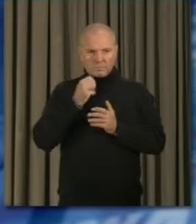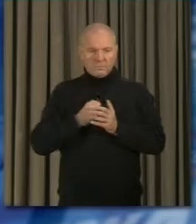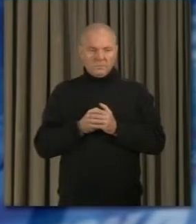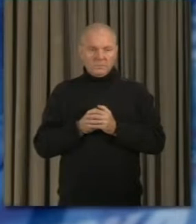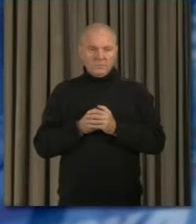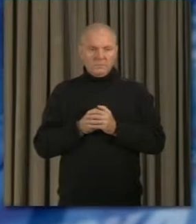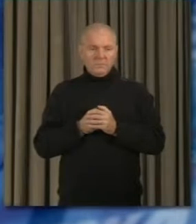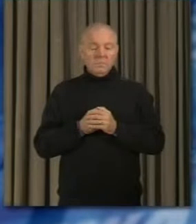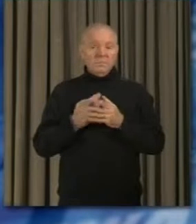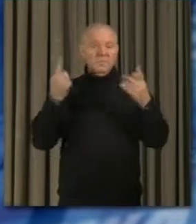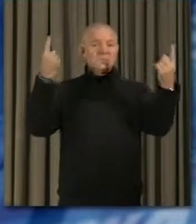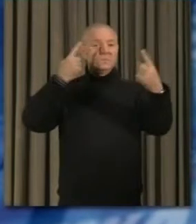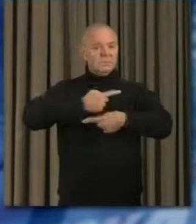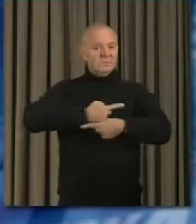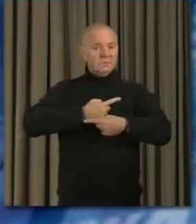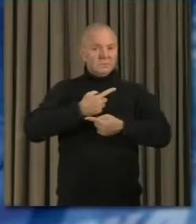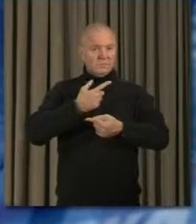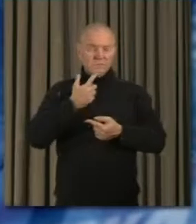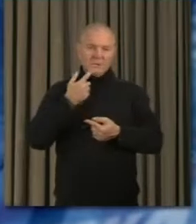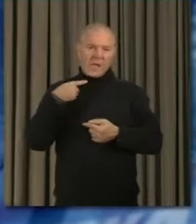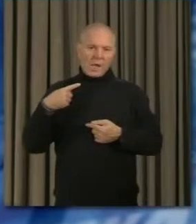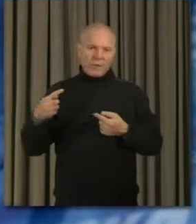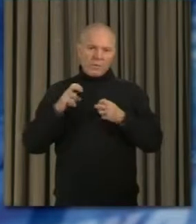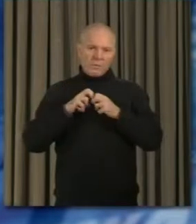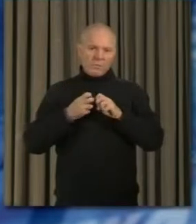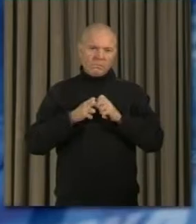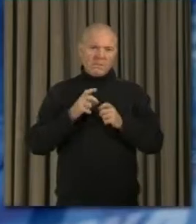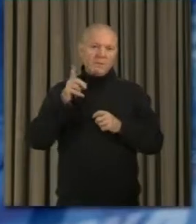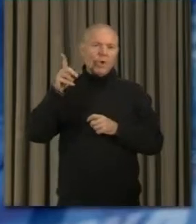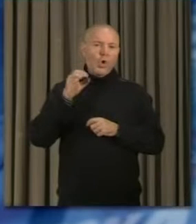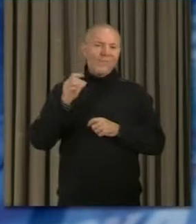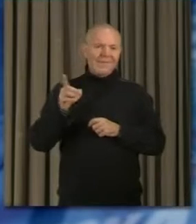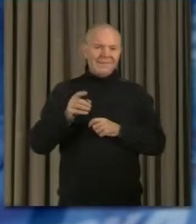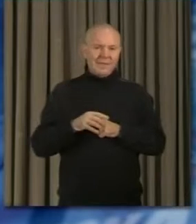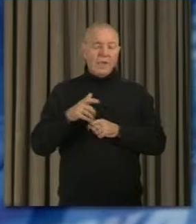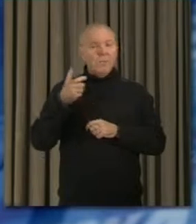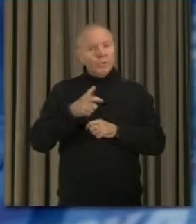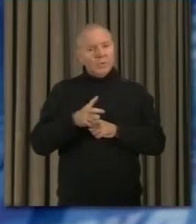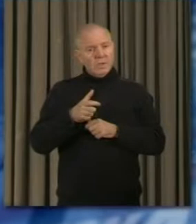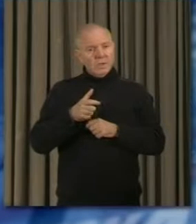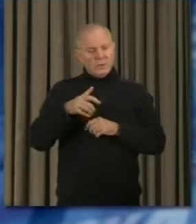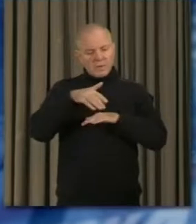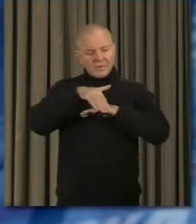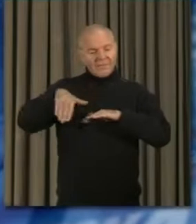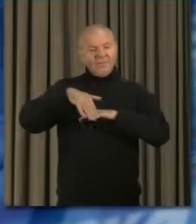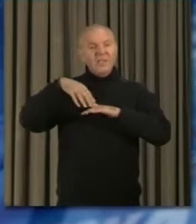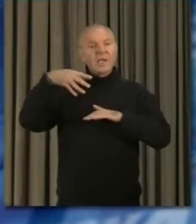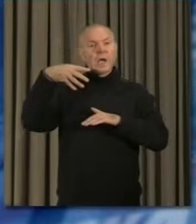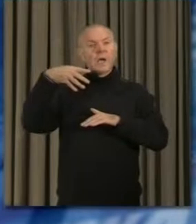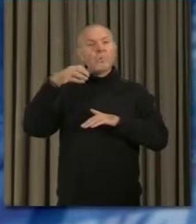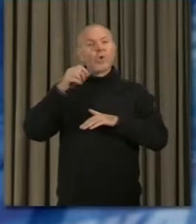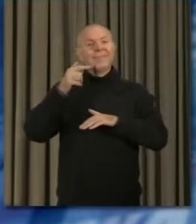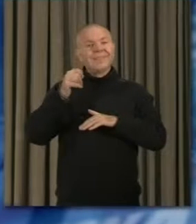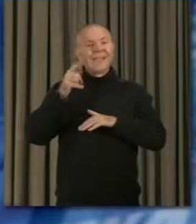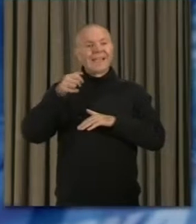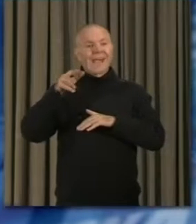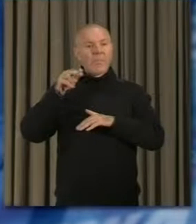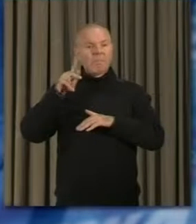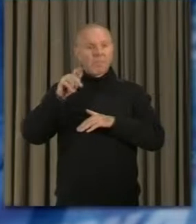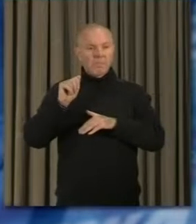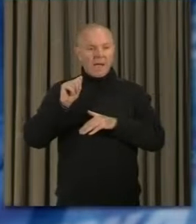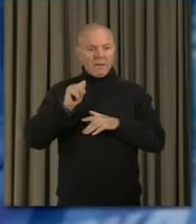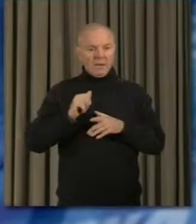Passaggio a livello nuovamente sotto accusa a Domenia. Questa volta i problemi sono relativi al passaggio a livello di via Montegrappa. Come testimoniano queste